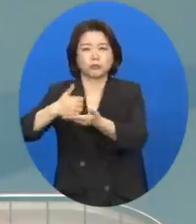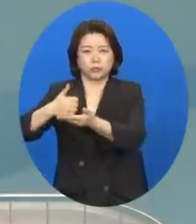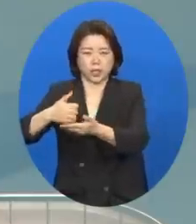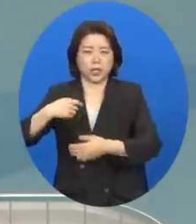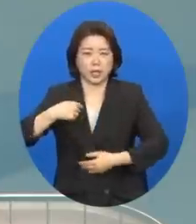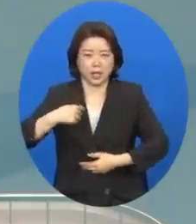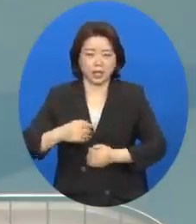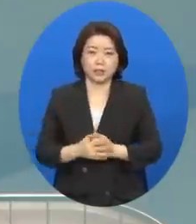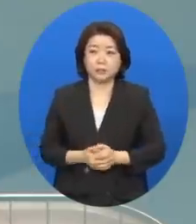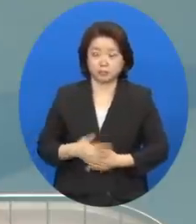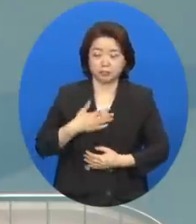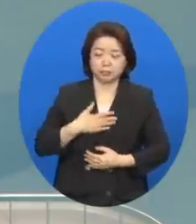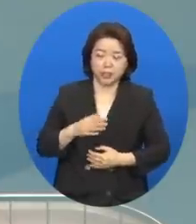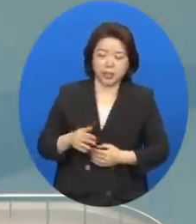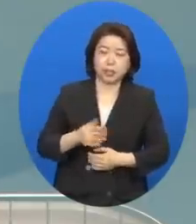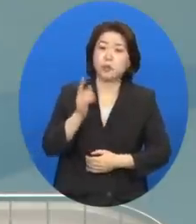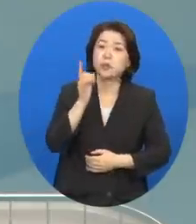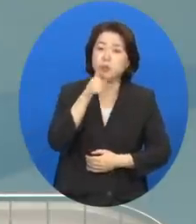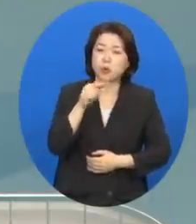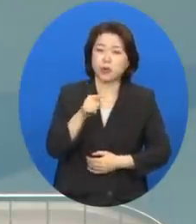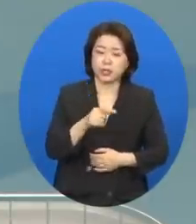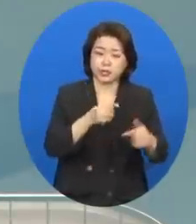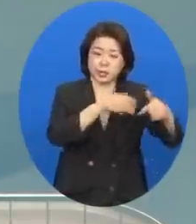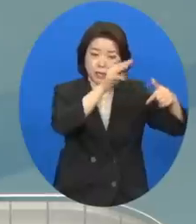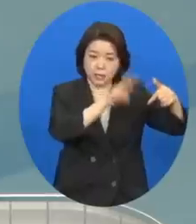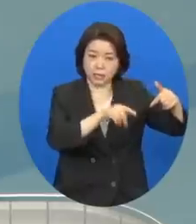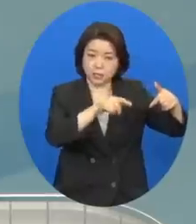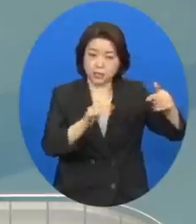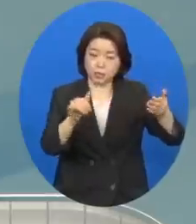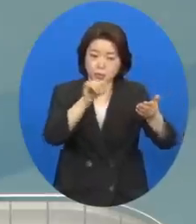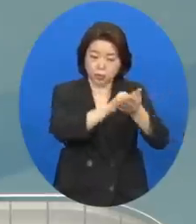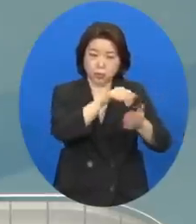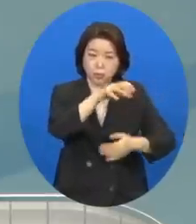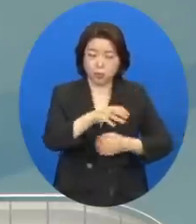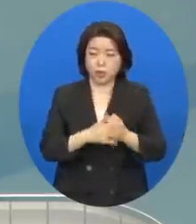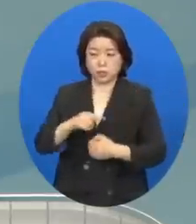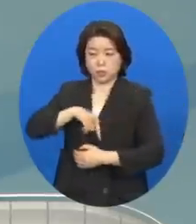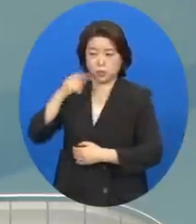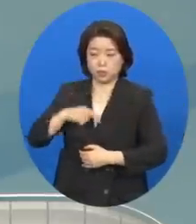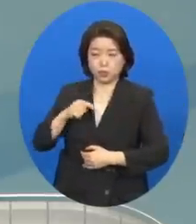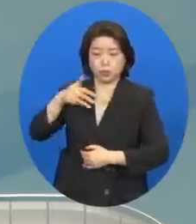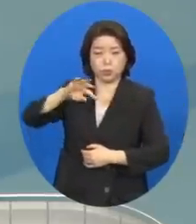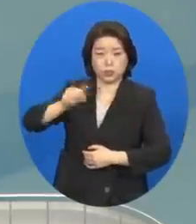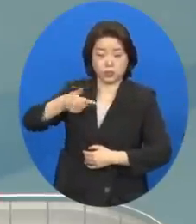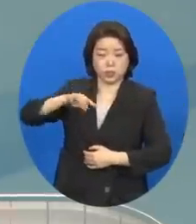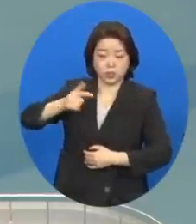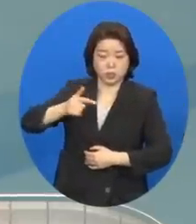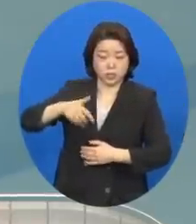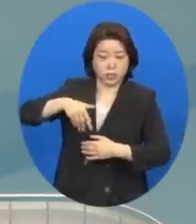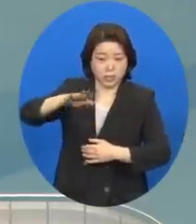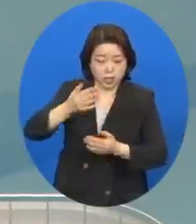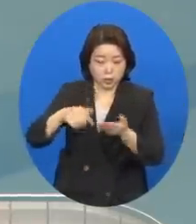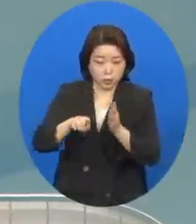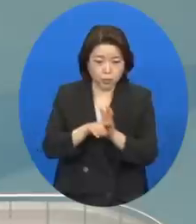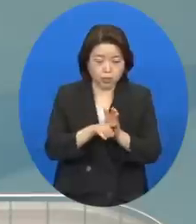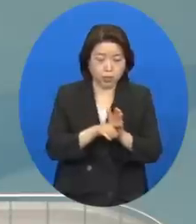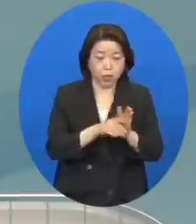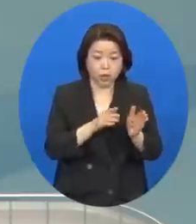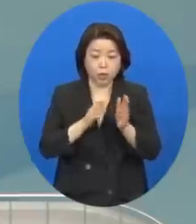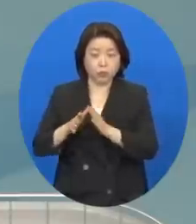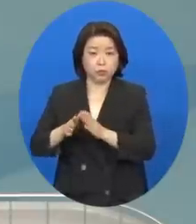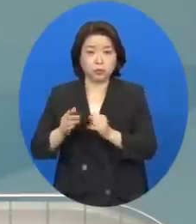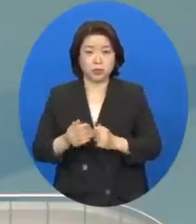그날 월요일에 이제 인천공항에서 중국 천진으로 가려고 탑승 수속을 하는데